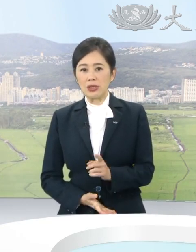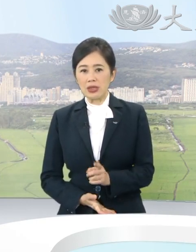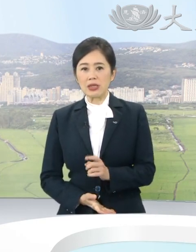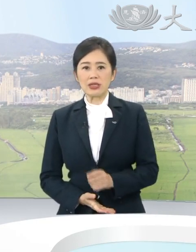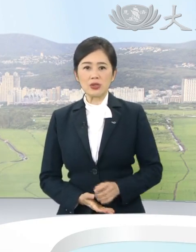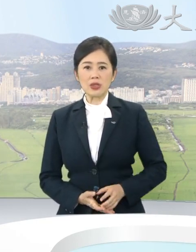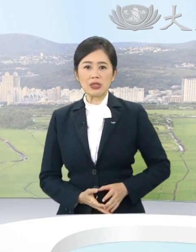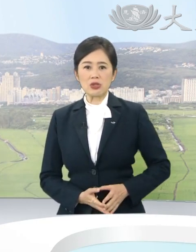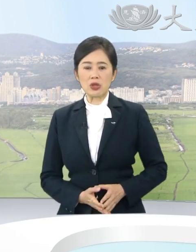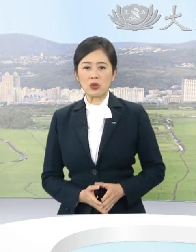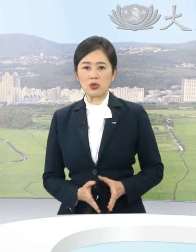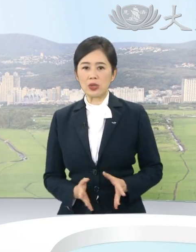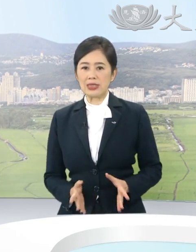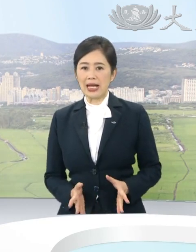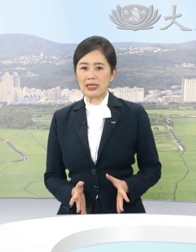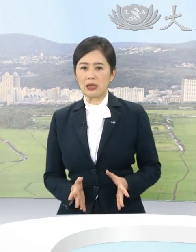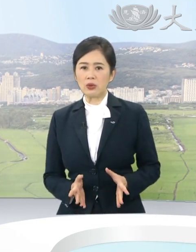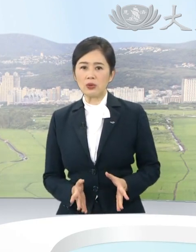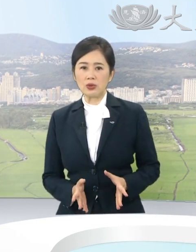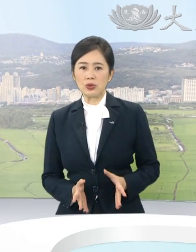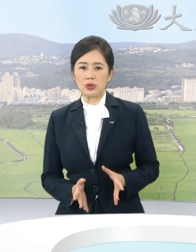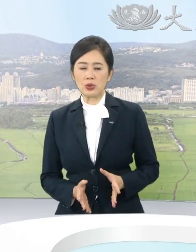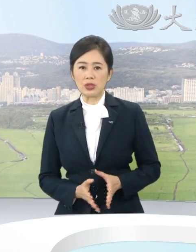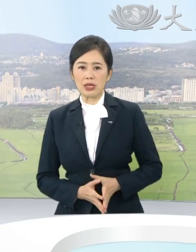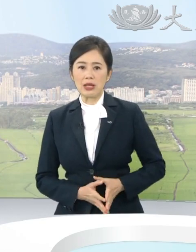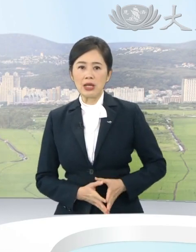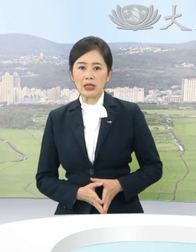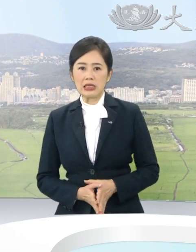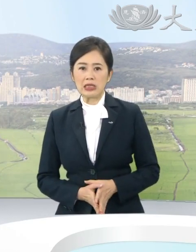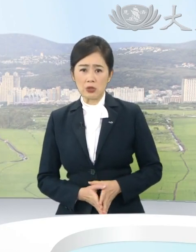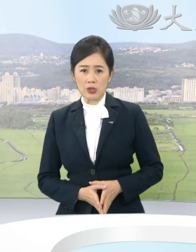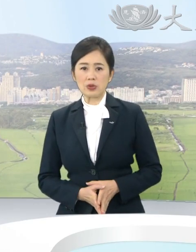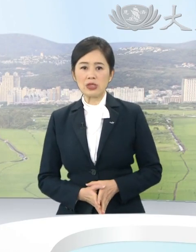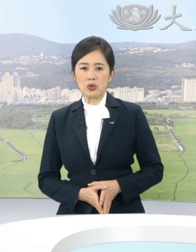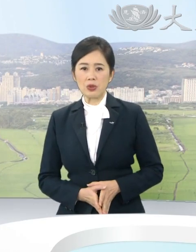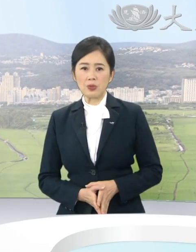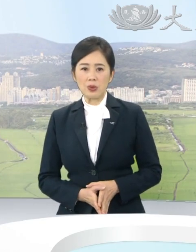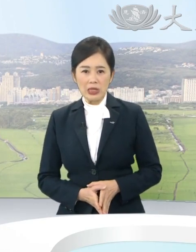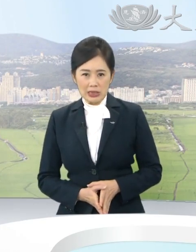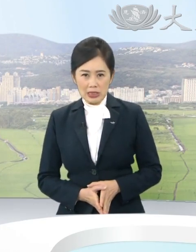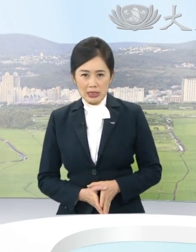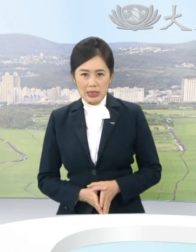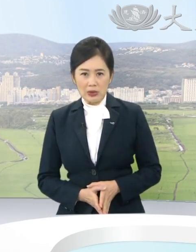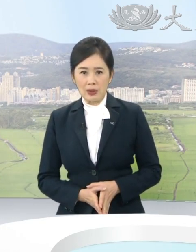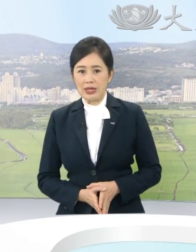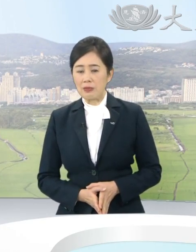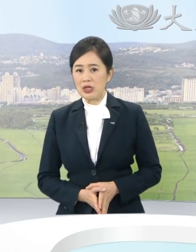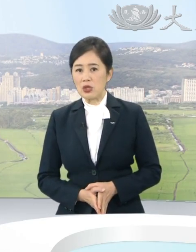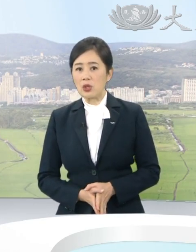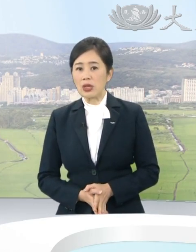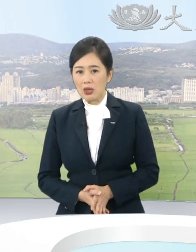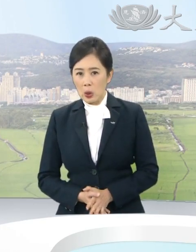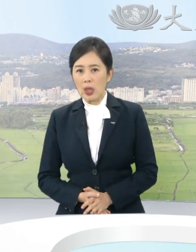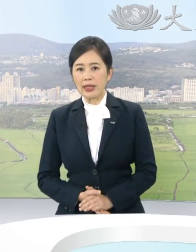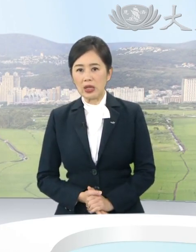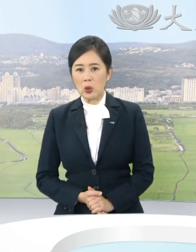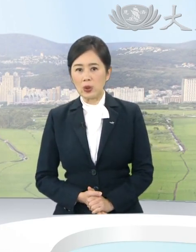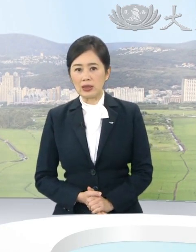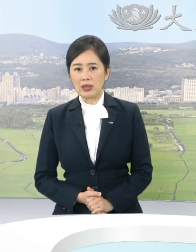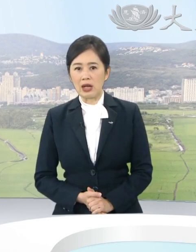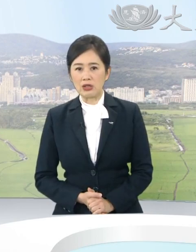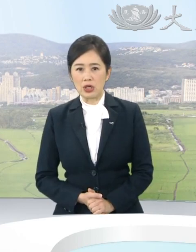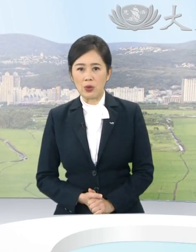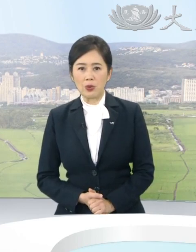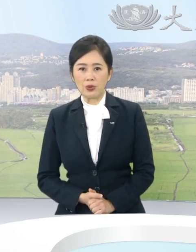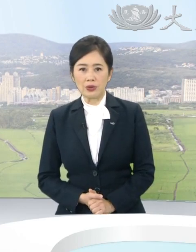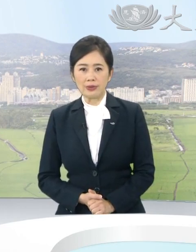中一个人确诊之后，全家也陆续确诊，因此指挥中心宣布即日起会让民众更快的获